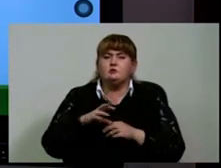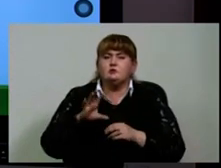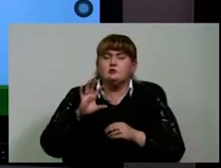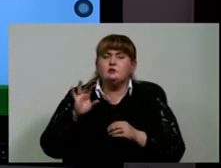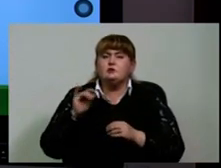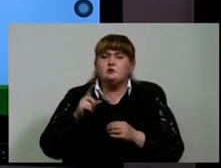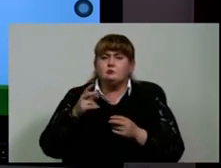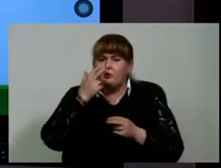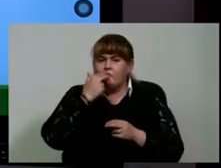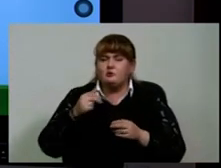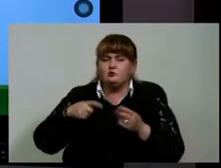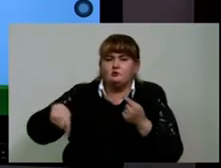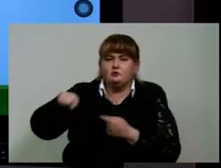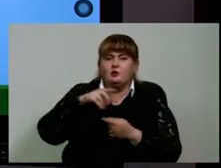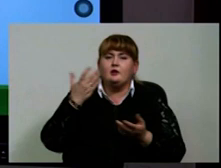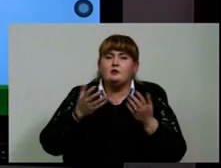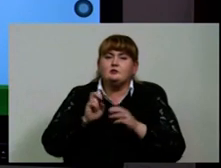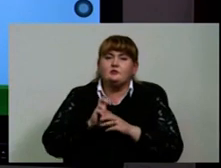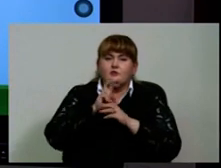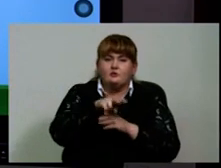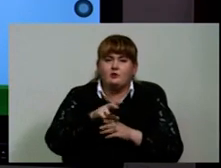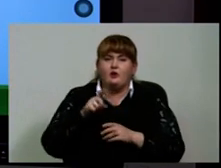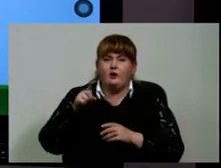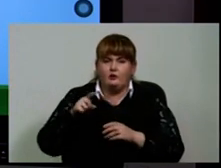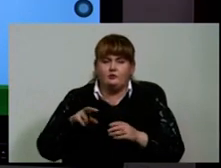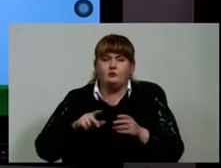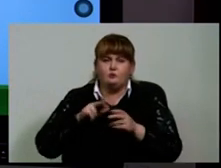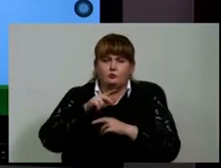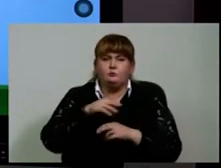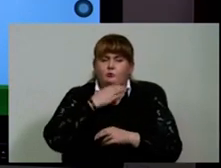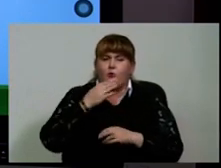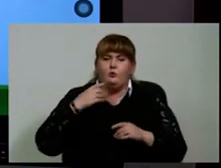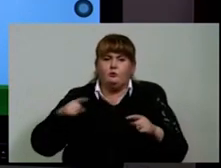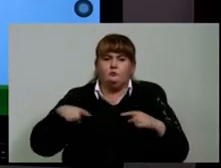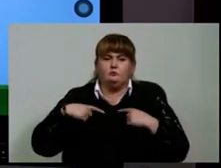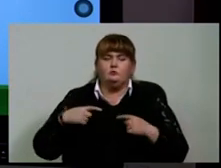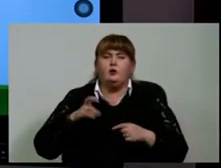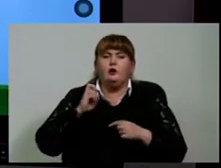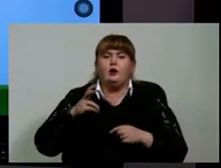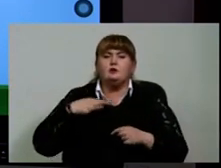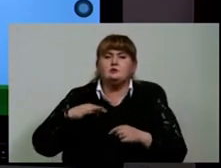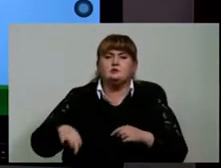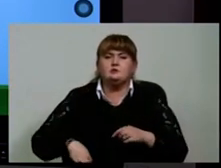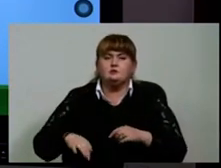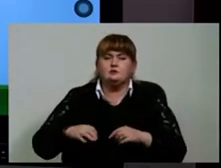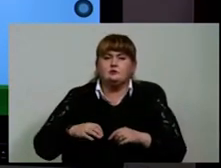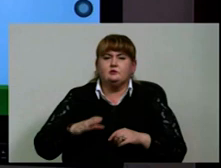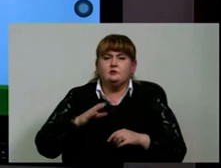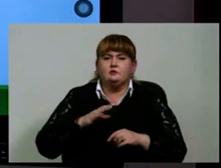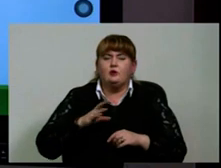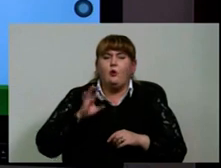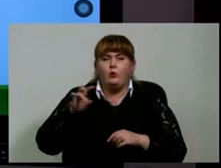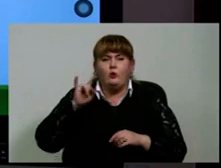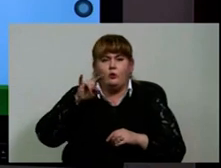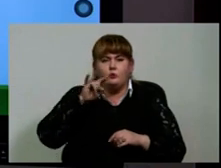бабки. Но если они вырвались, они достигают многого, как сын Маланьи, ведь он летчик,